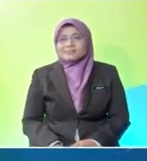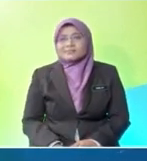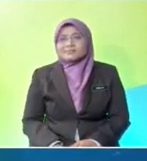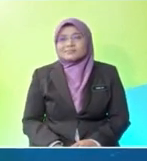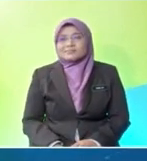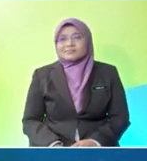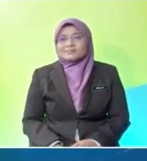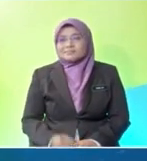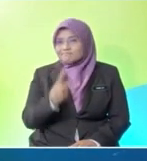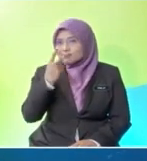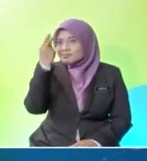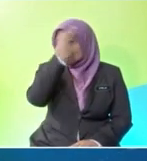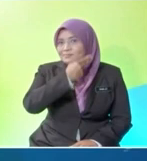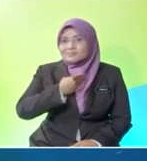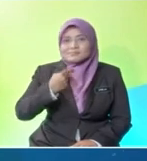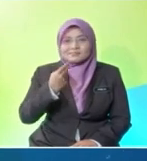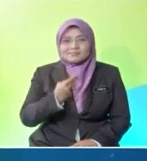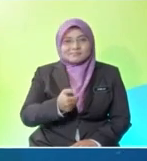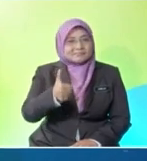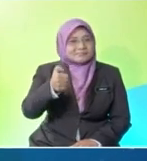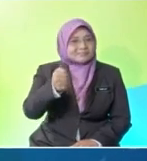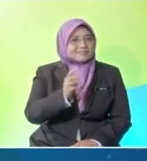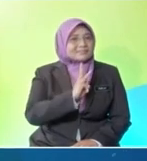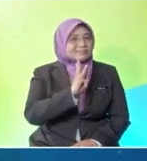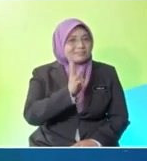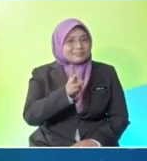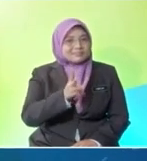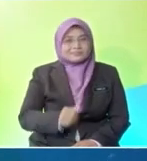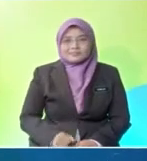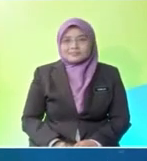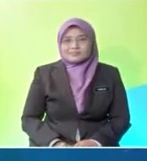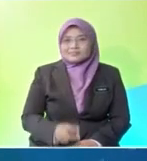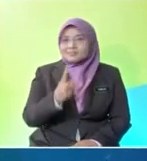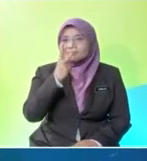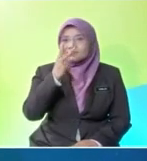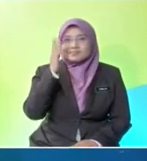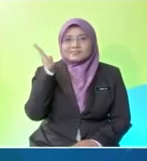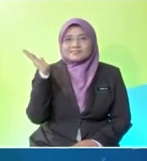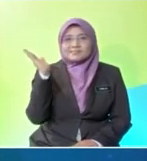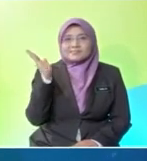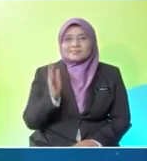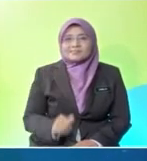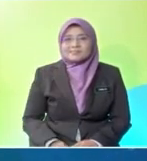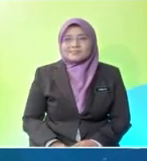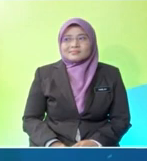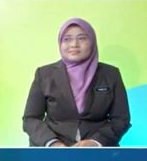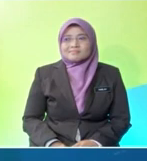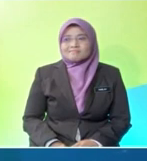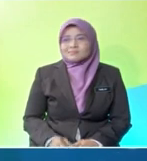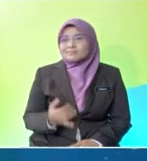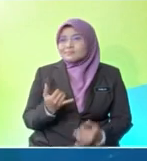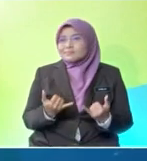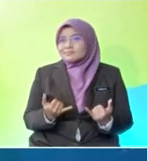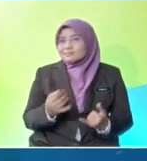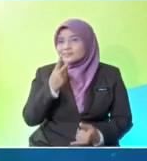nilainya kita saya akan sembuh air di sini ini contohnya air hujan lah sekarang jadi 873